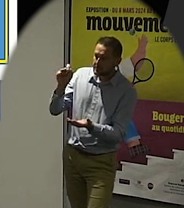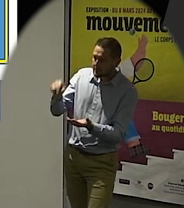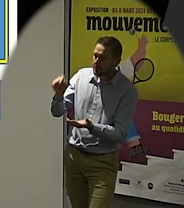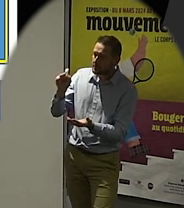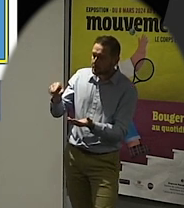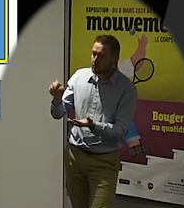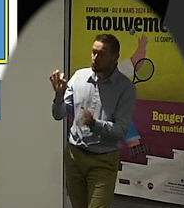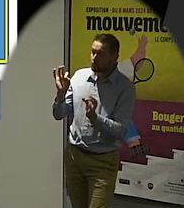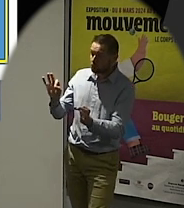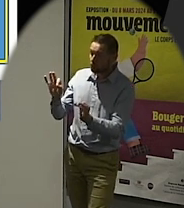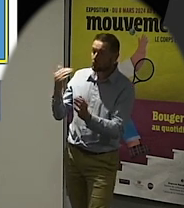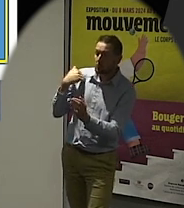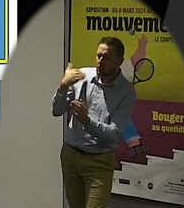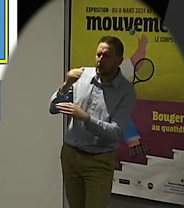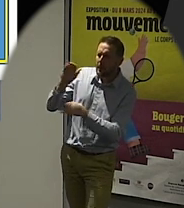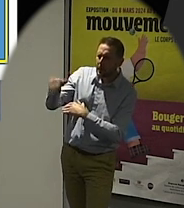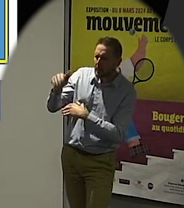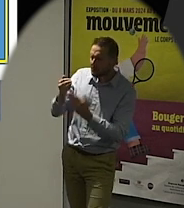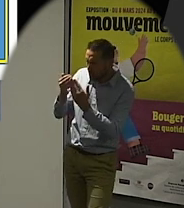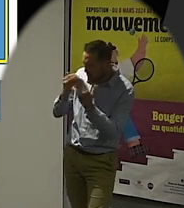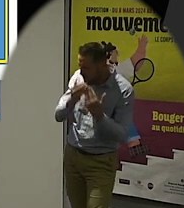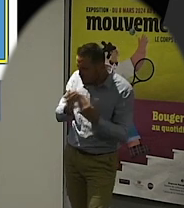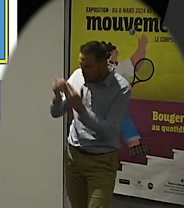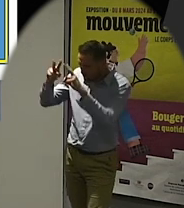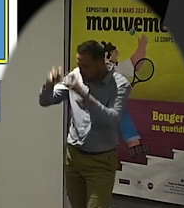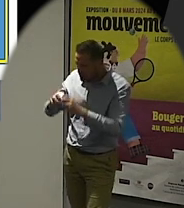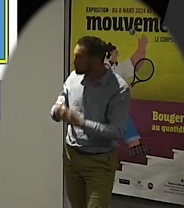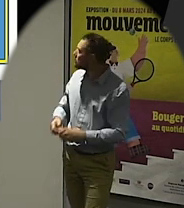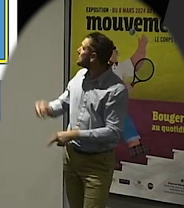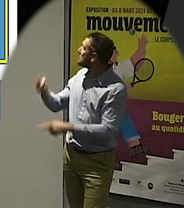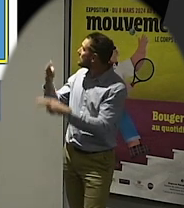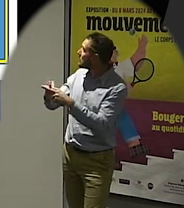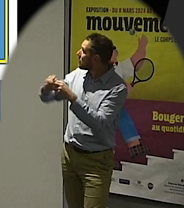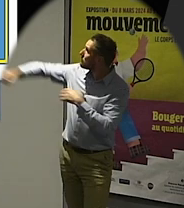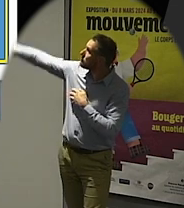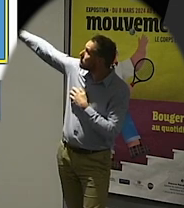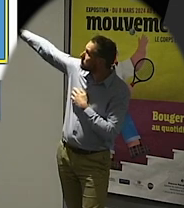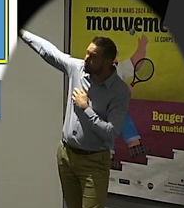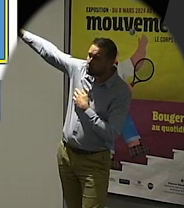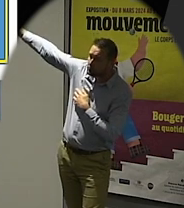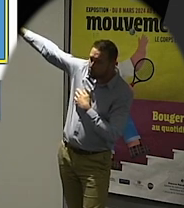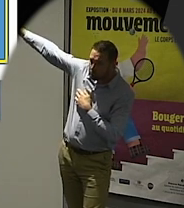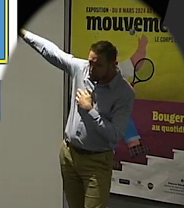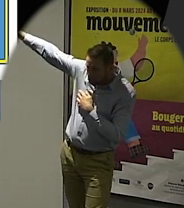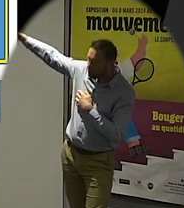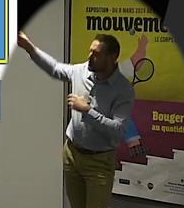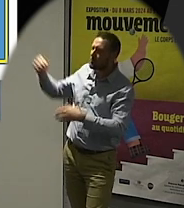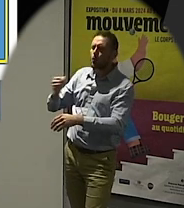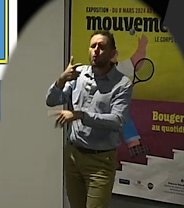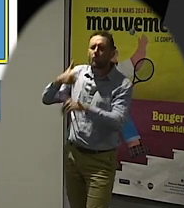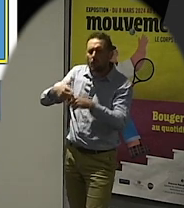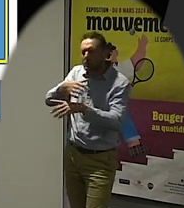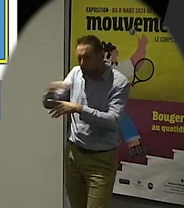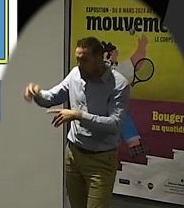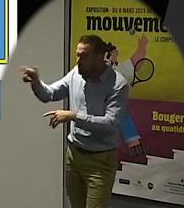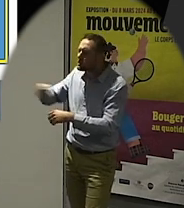sollicités pour faire une étude qui s'appelle Steam Co-Apps. On a entraîné régulièrement des seniors deux fois par semaine